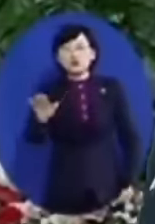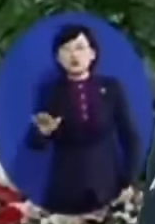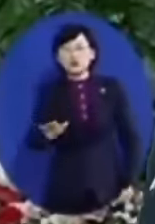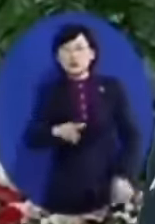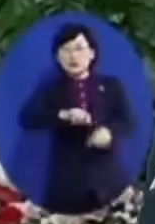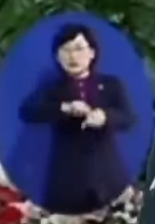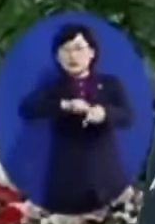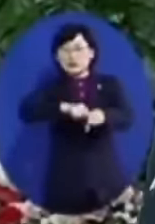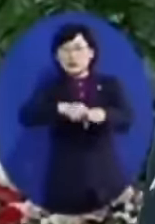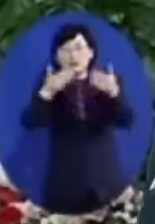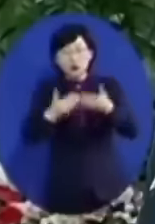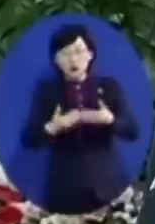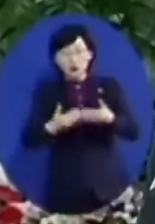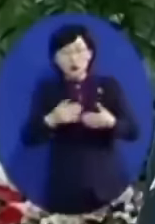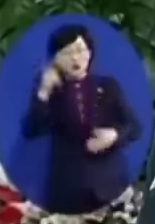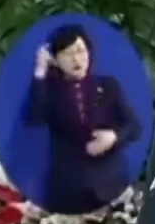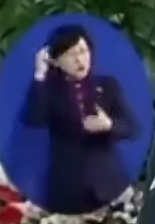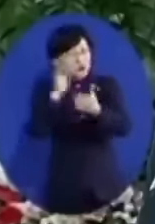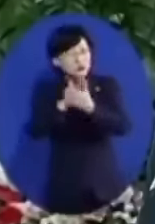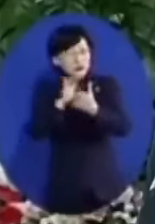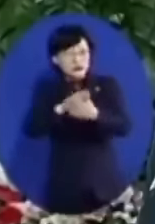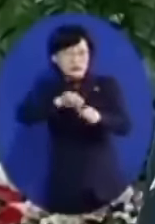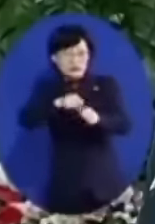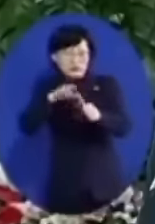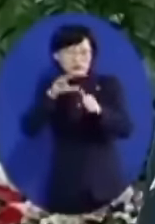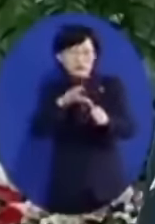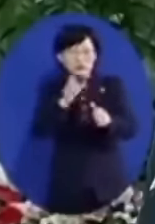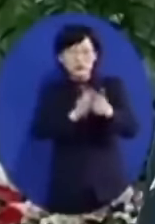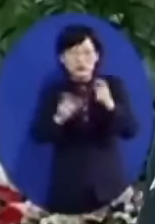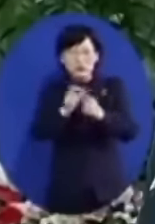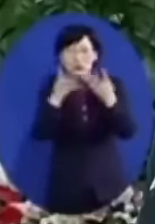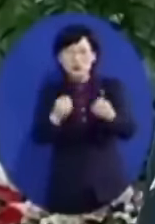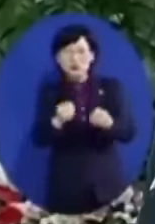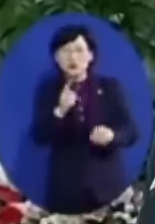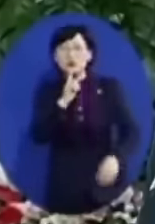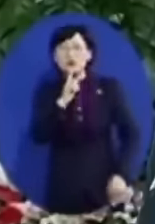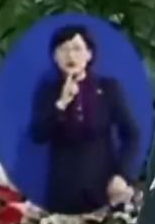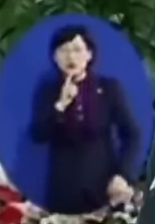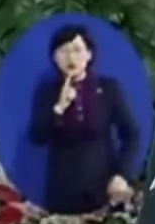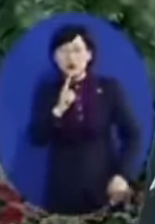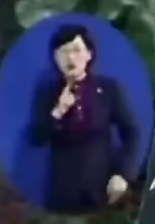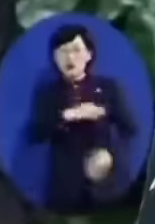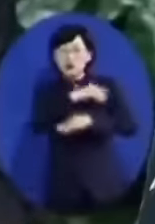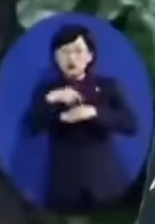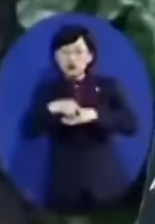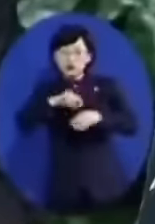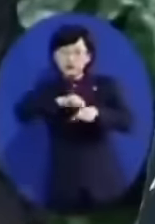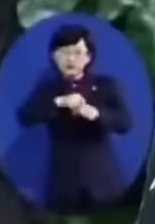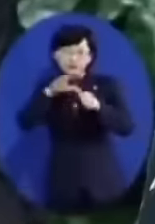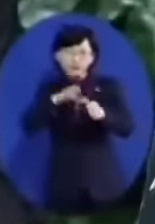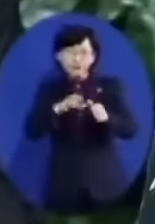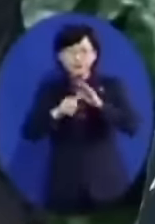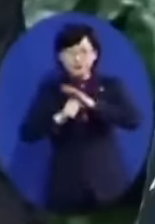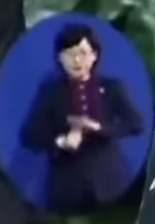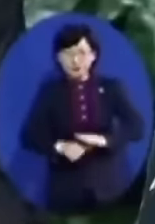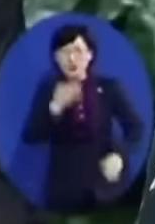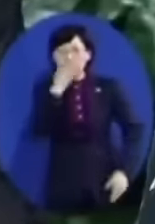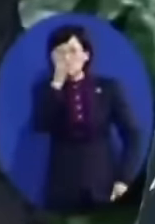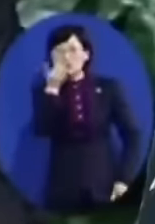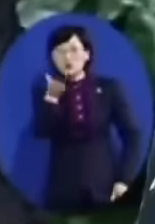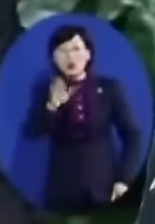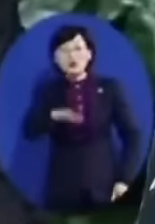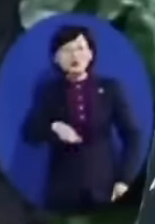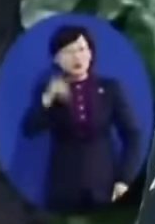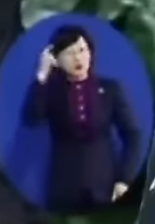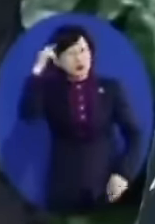무리를 주지만 정신적으로 무리를 줄 때가 더 많다고 말합니다. 육신적인 무리는 견뎌낼 수 있어도 정신적인